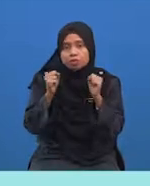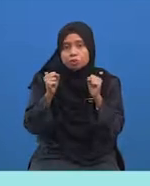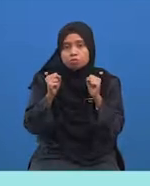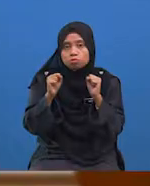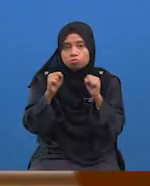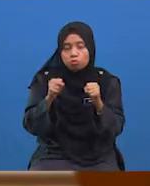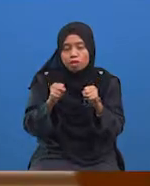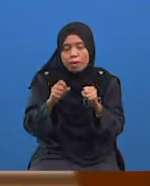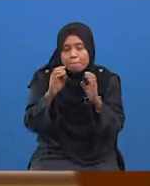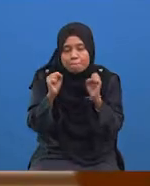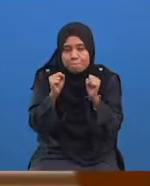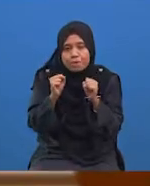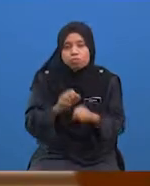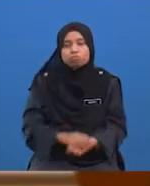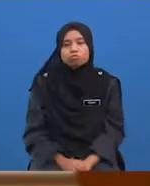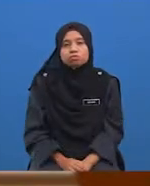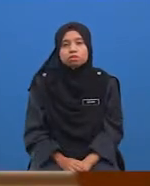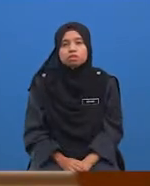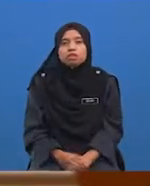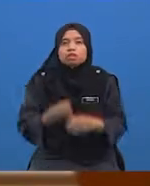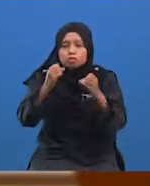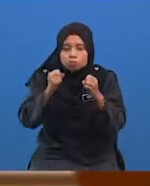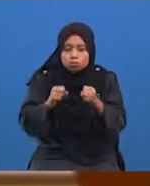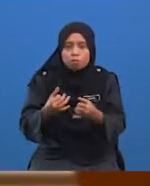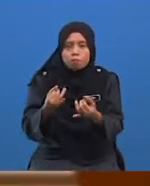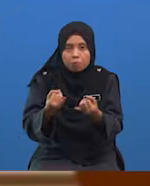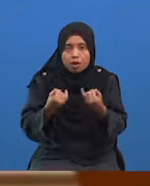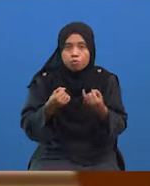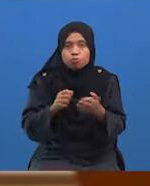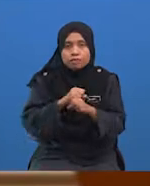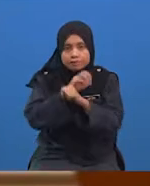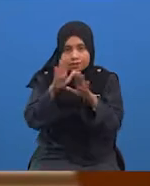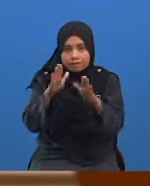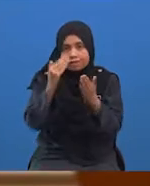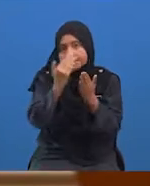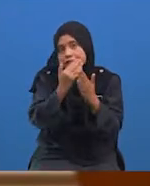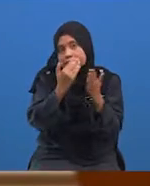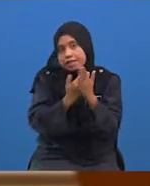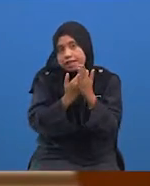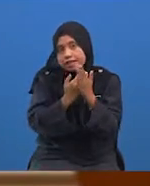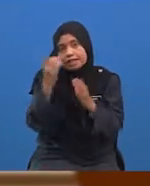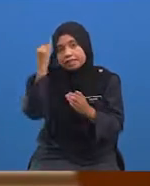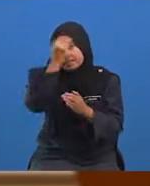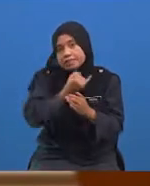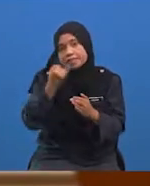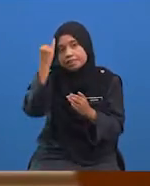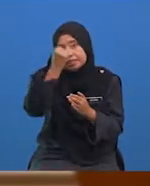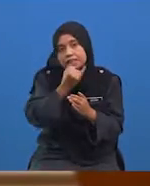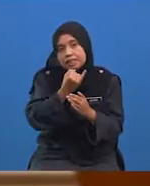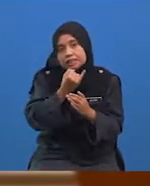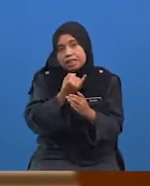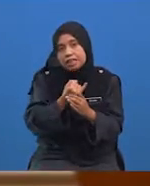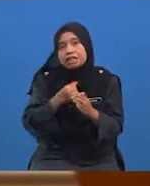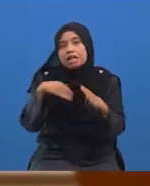beku. Berikutnya, cikgu ingin menerangkan dan menyenarai ciri-ciri bagi iklim yang